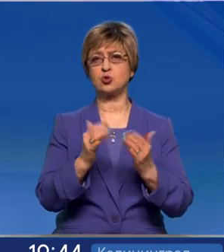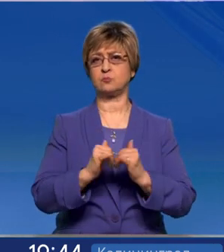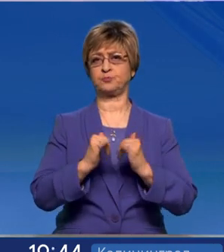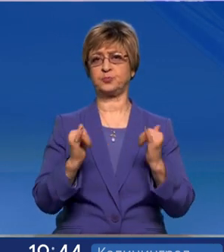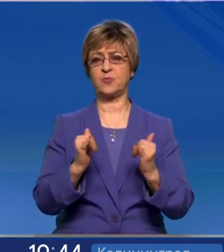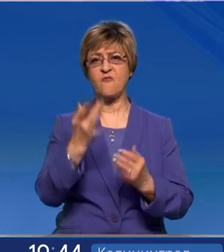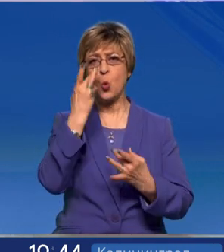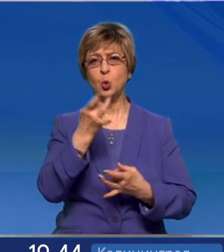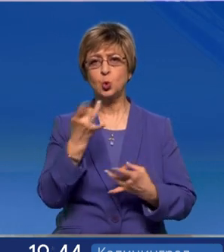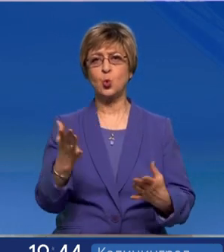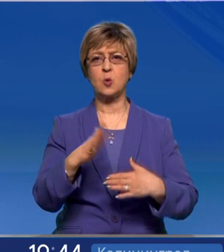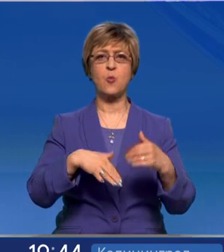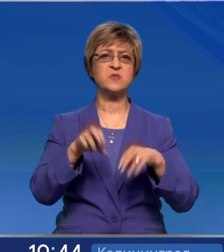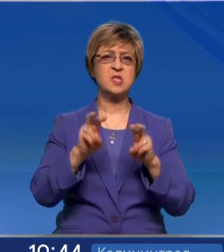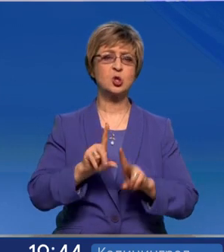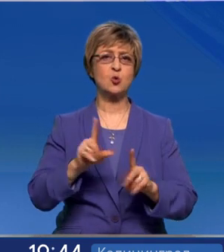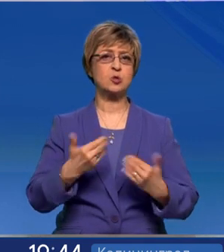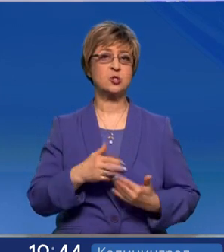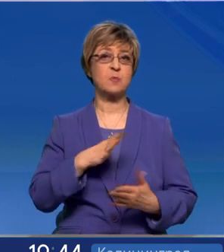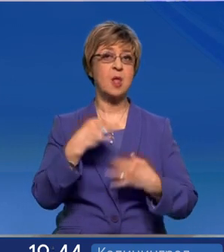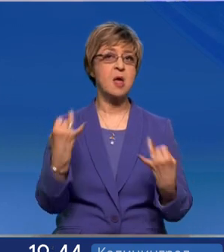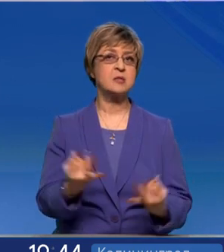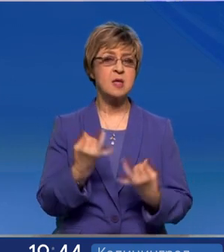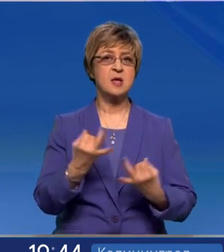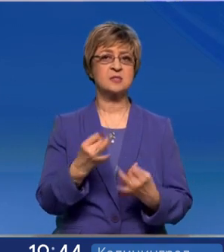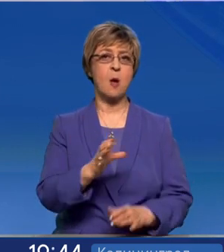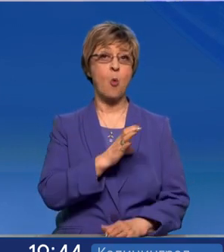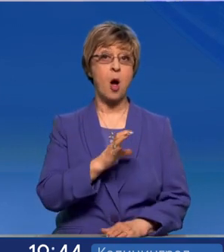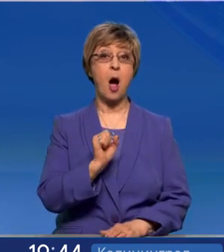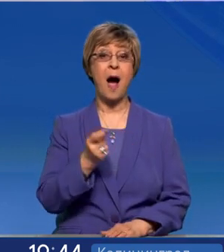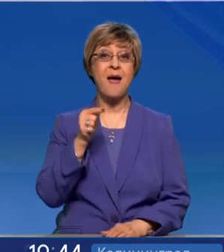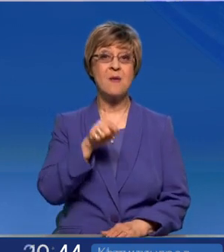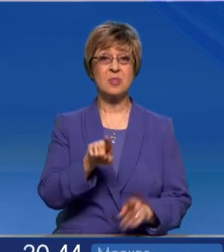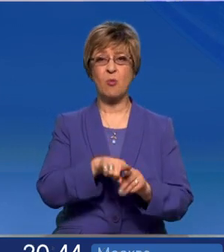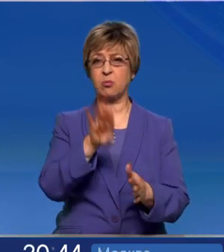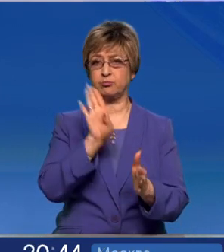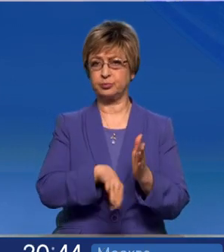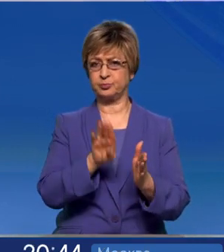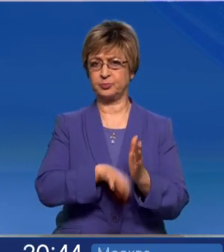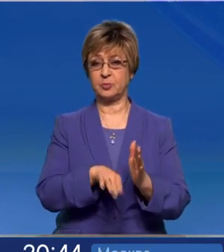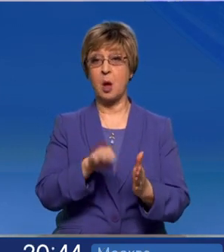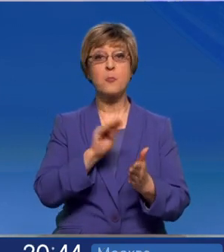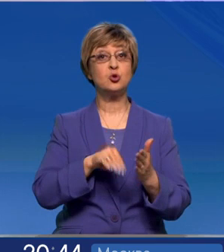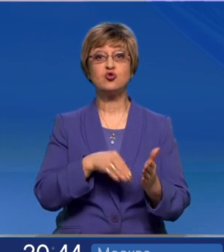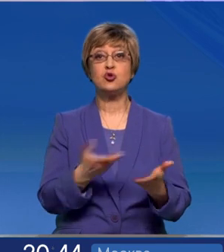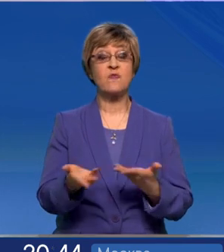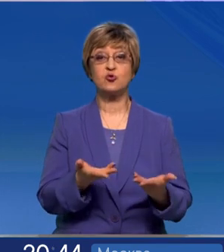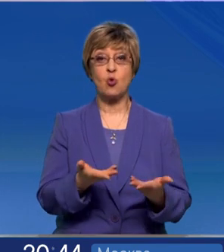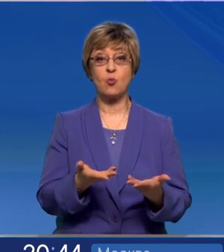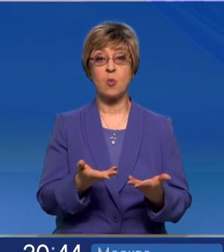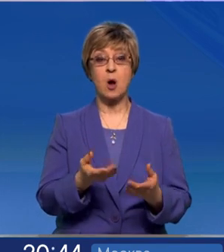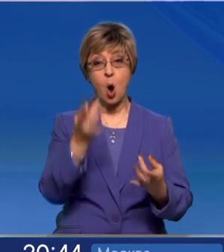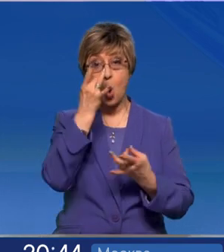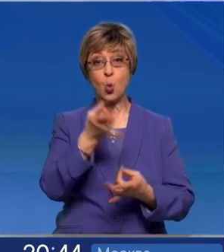и делающий его жизнь интереснее, богаче культурно прежде всего. А именно вот такой примитив. В чем причина? Причина состоит в том, что